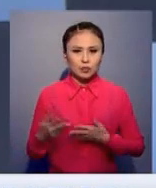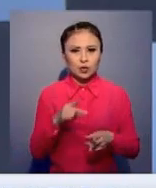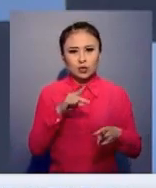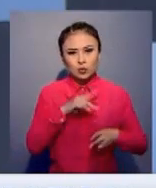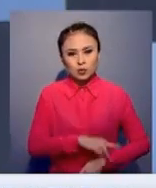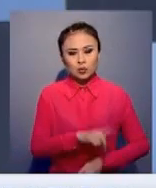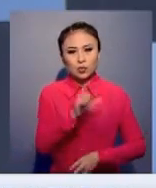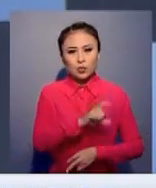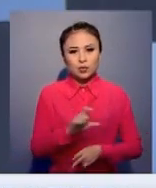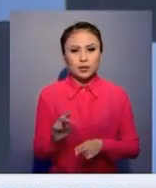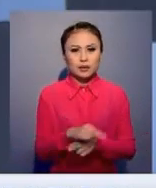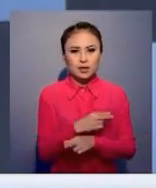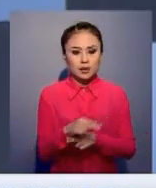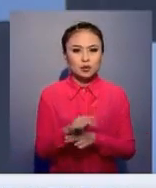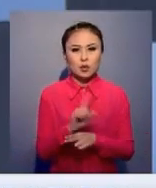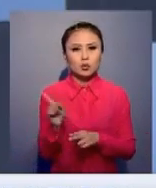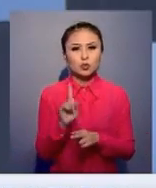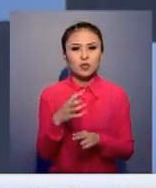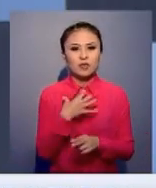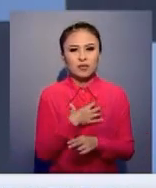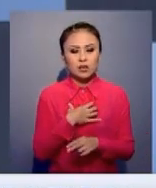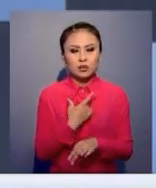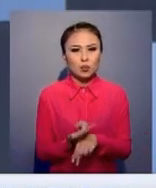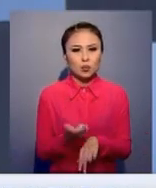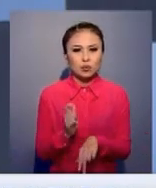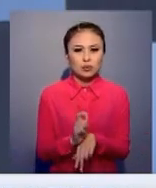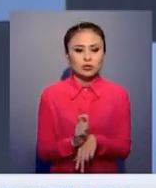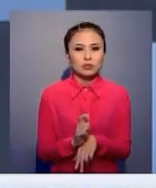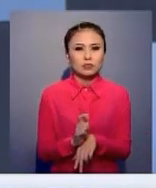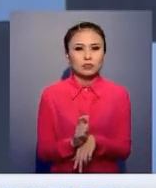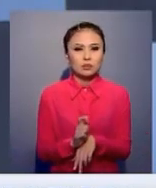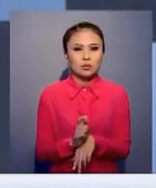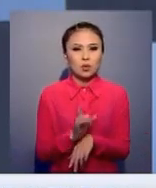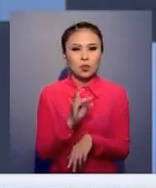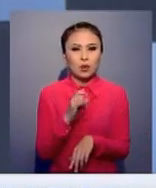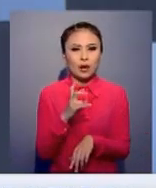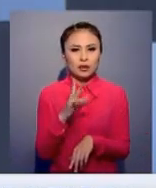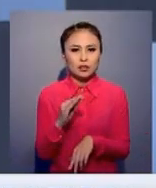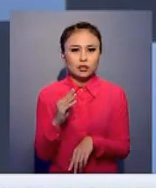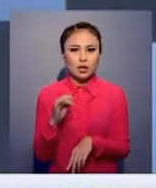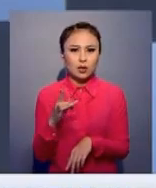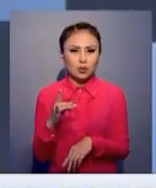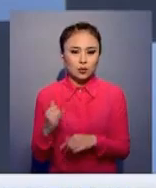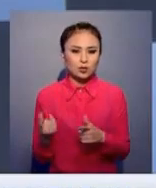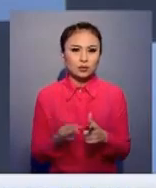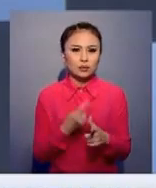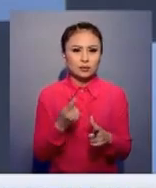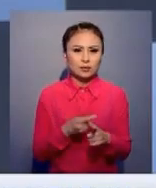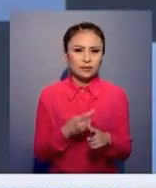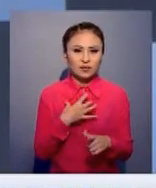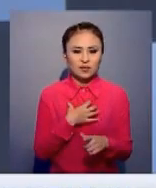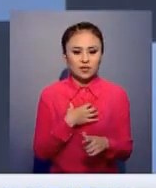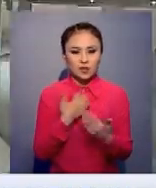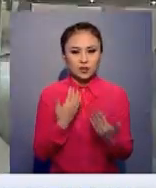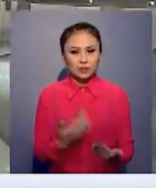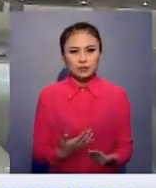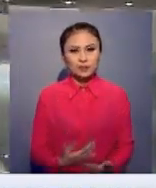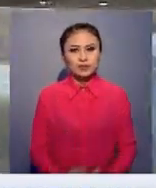еңбек адамын тәрбиелеу үшін аса маңызды рухани жаңғыру бағдарламасының мәні де